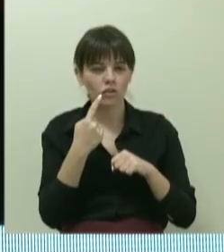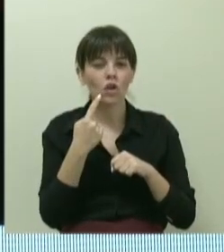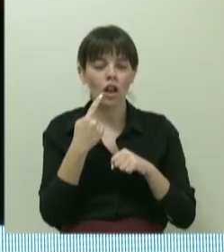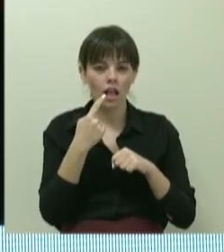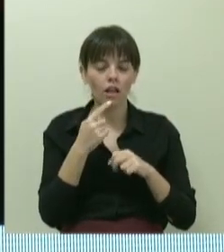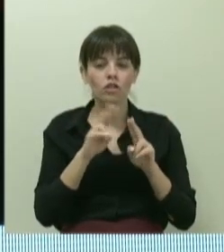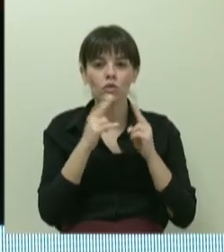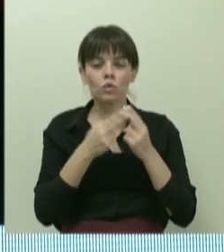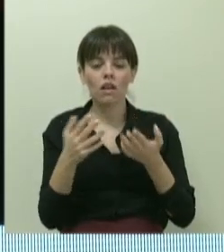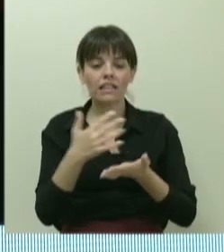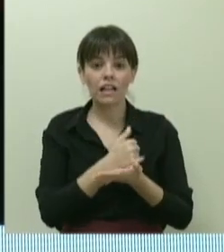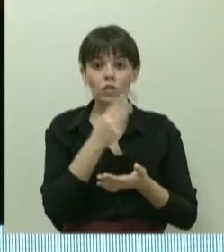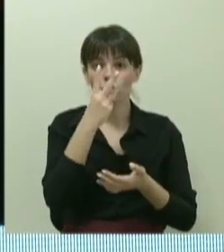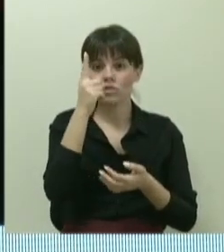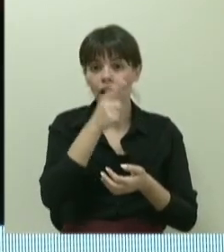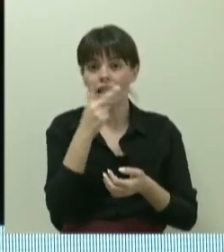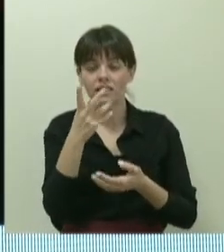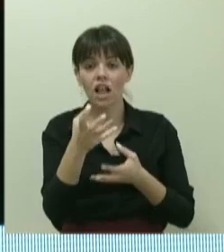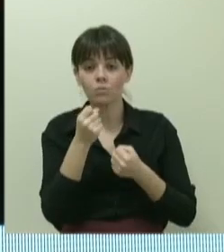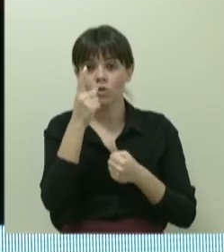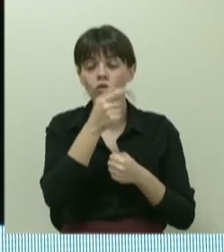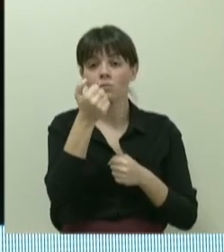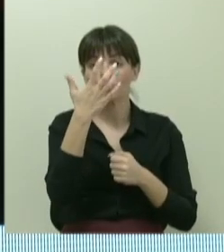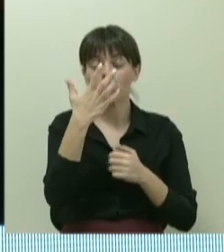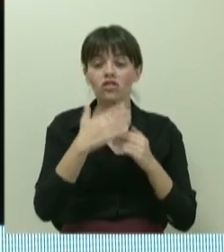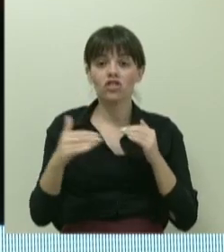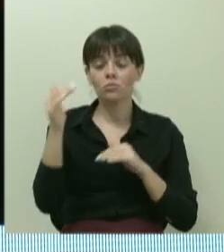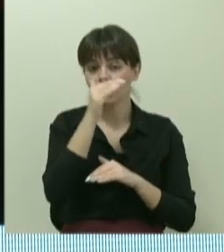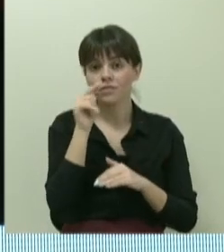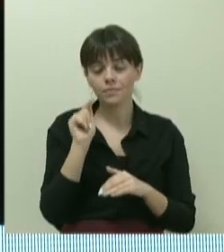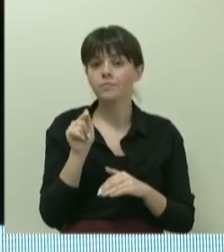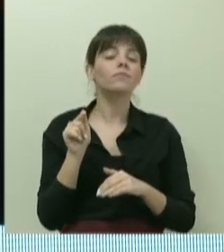gelirinin 1/3'ünü almışlar, %65'lere çıkmışlar.